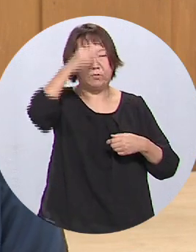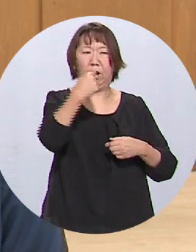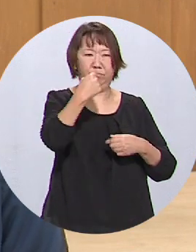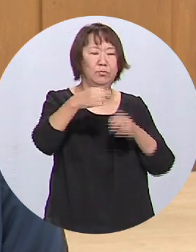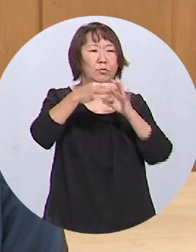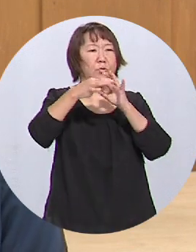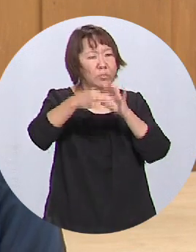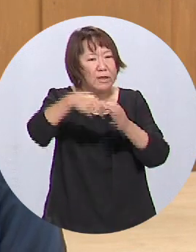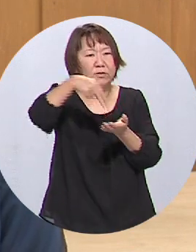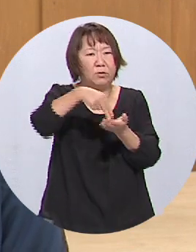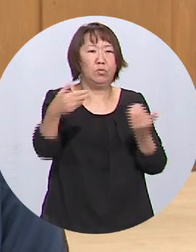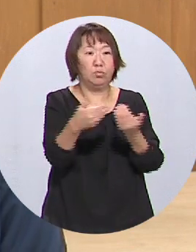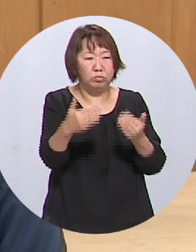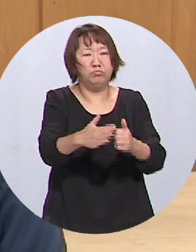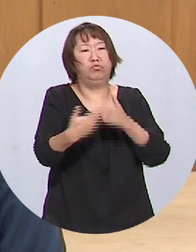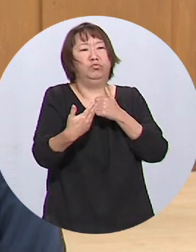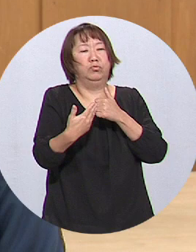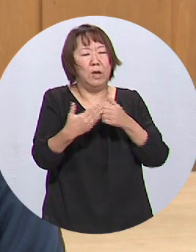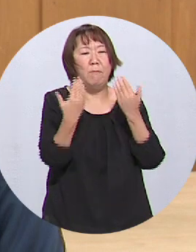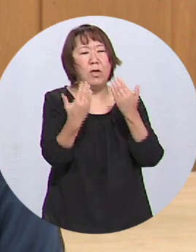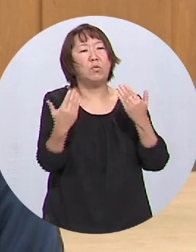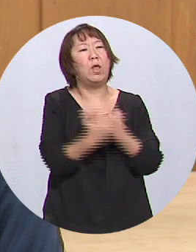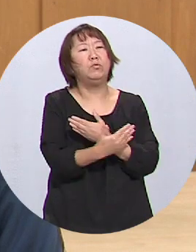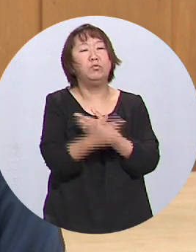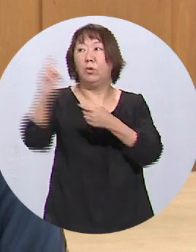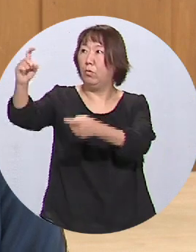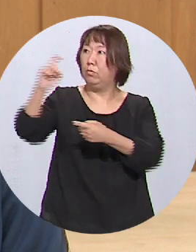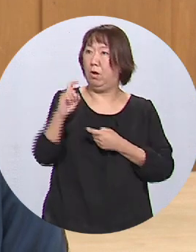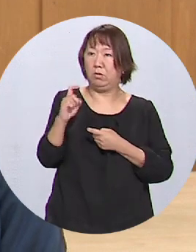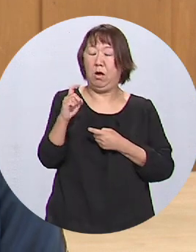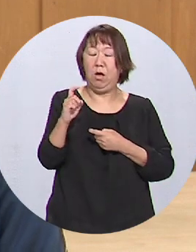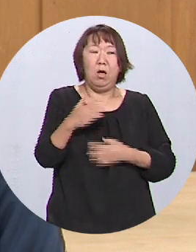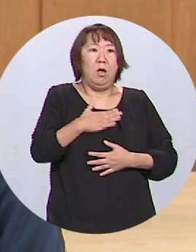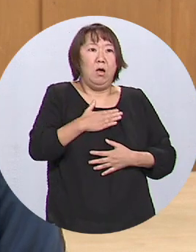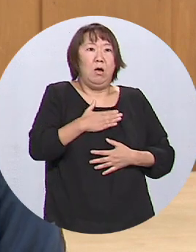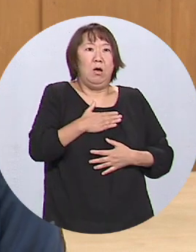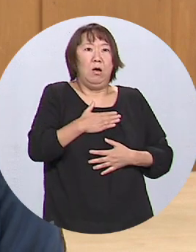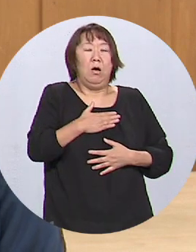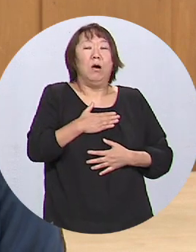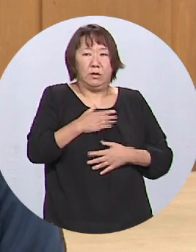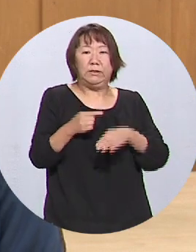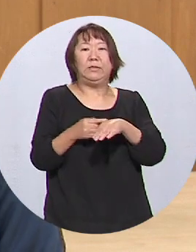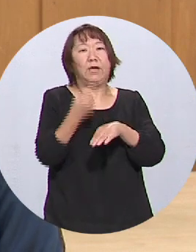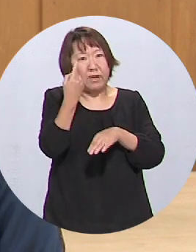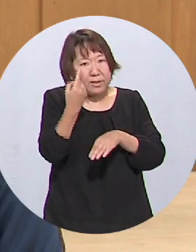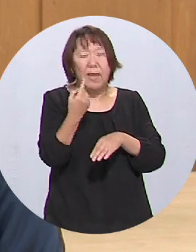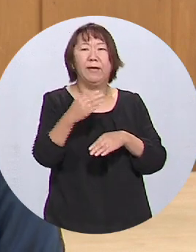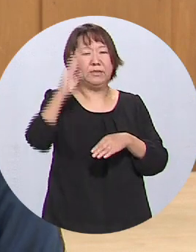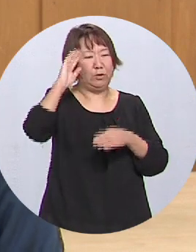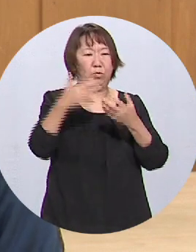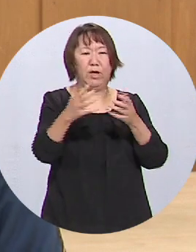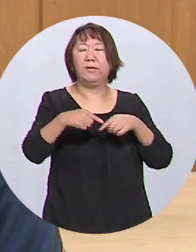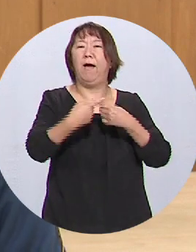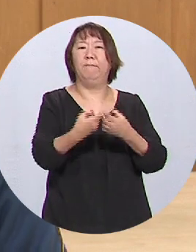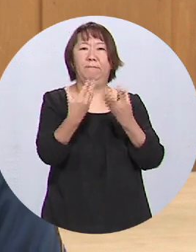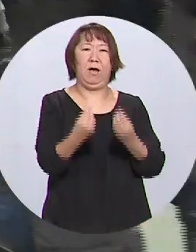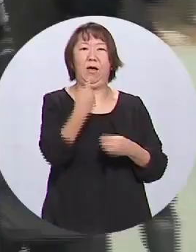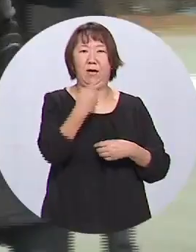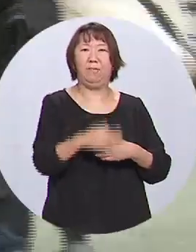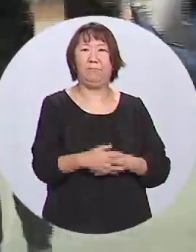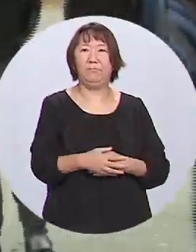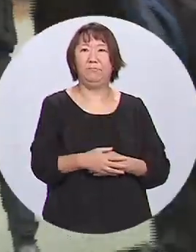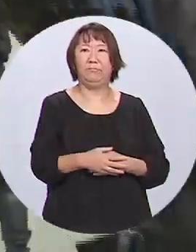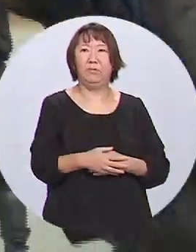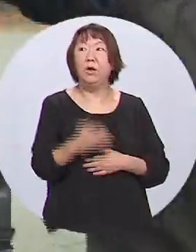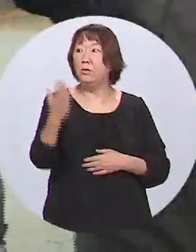事をする上でとても勉強になるという言葉をいただいたので、自分もあの機動隊を希望して機動隊に来ることができました。